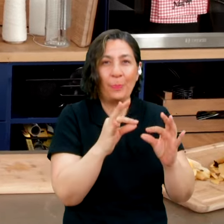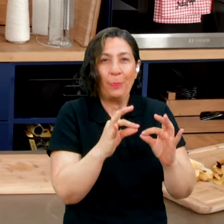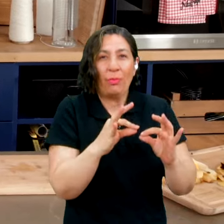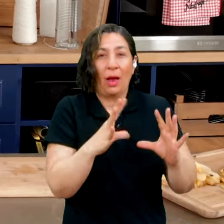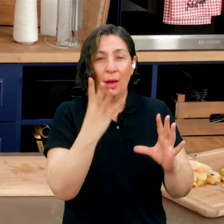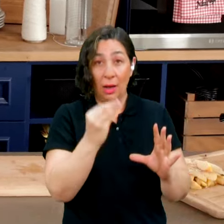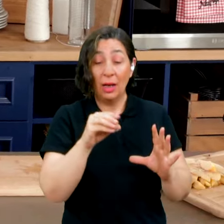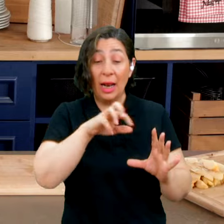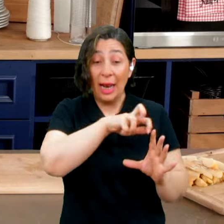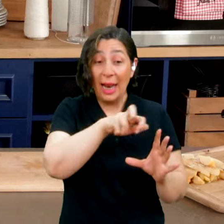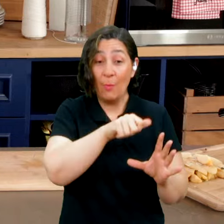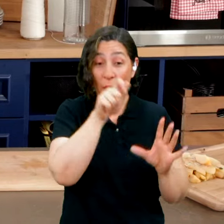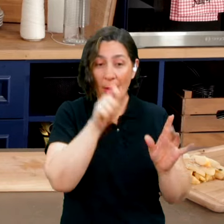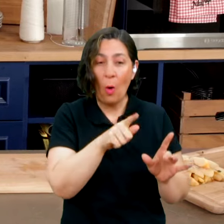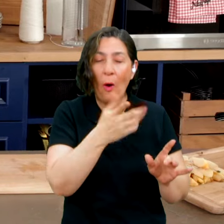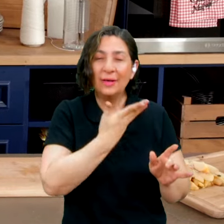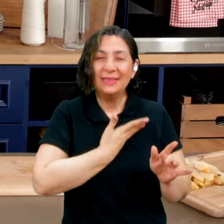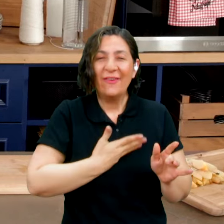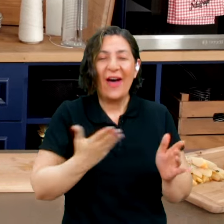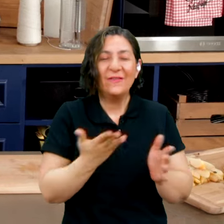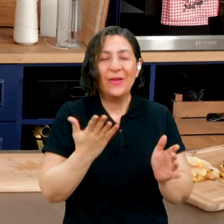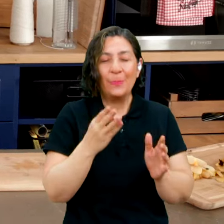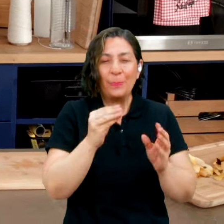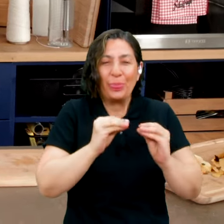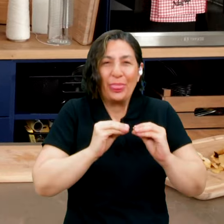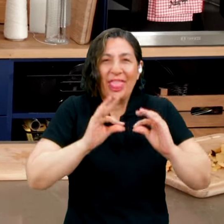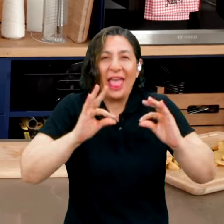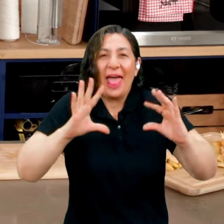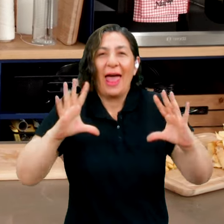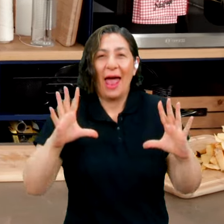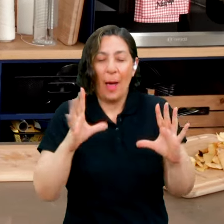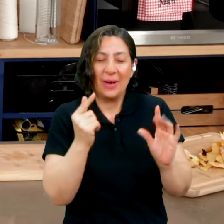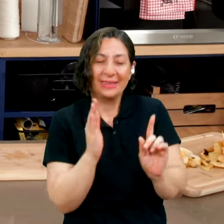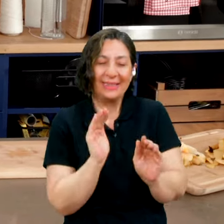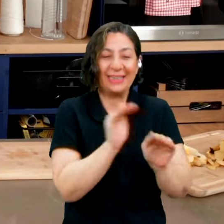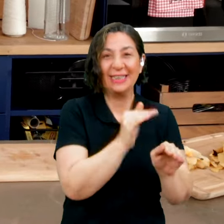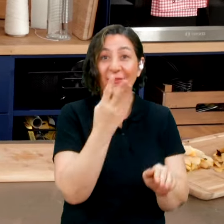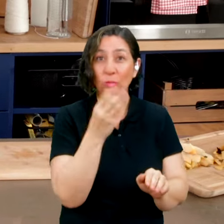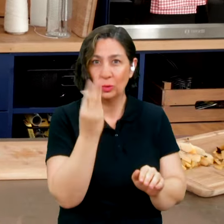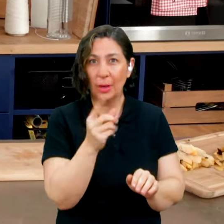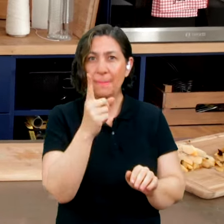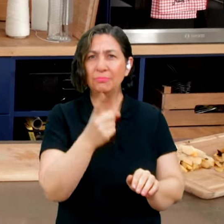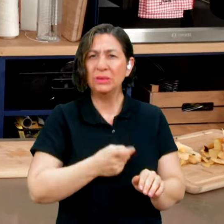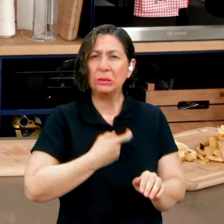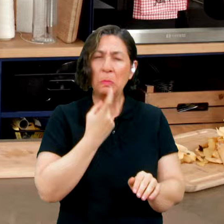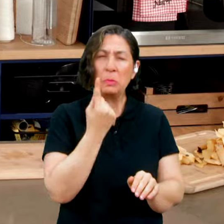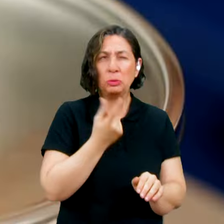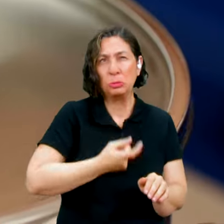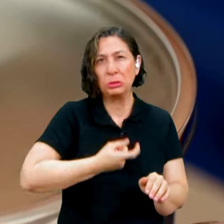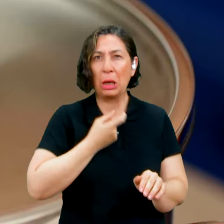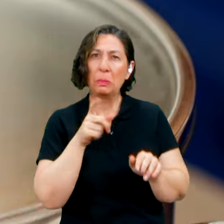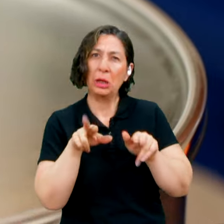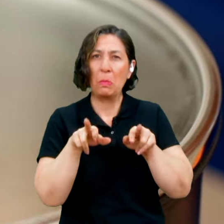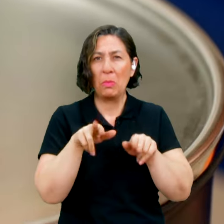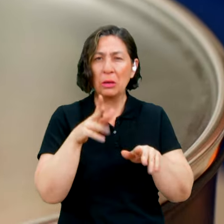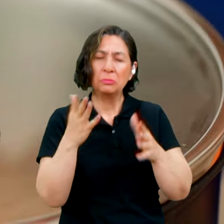da kıvamı bağlamak için. Eğer limon ilavesini yaparsanız o sevdiğimiz hafif jölemsi kıvama bir katkıda bulunmuş olursunuz. 1 saat,